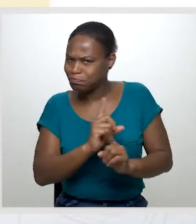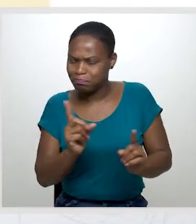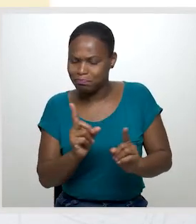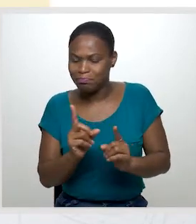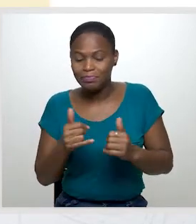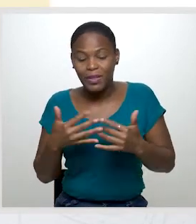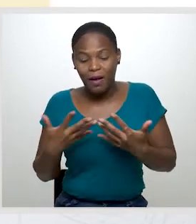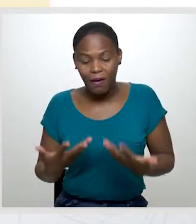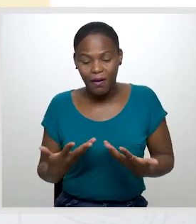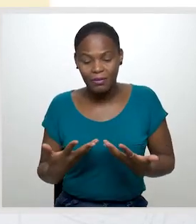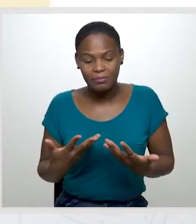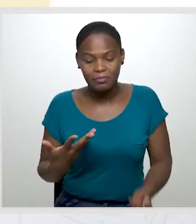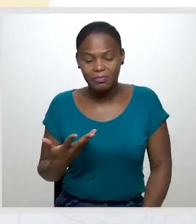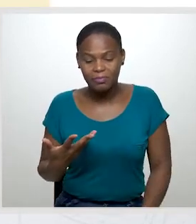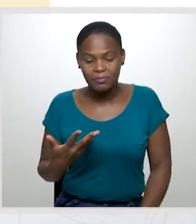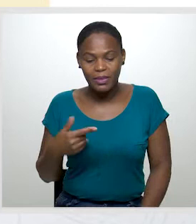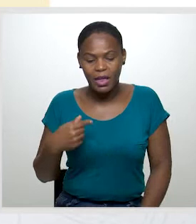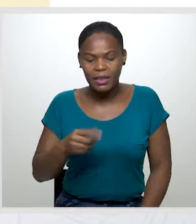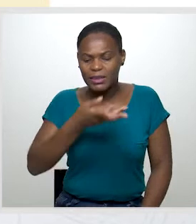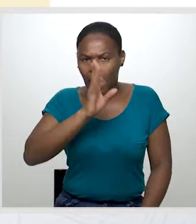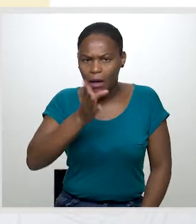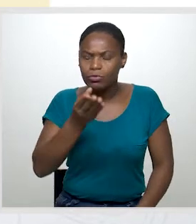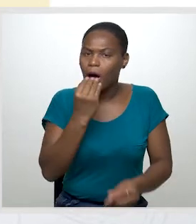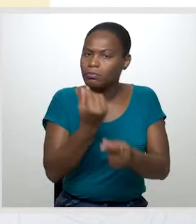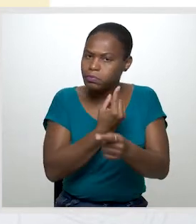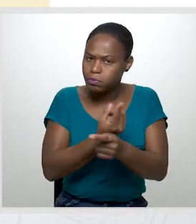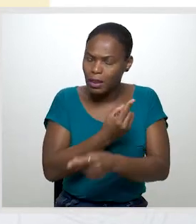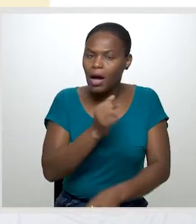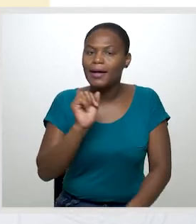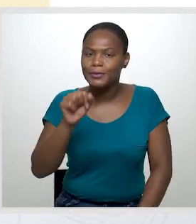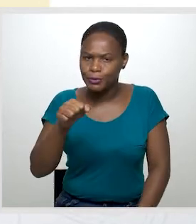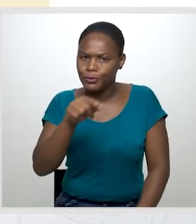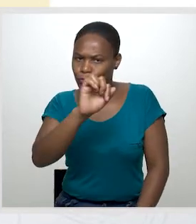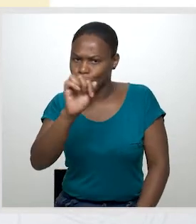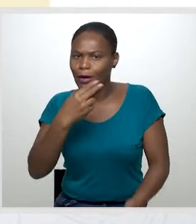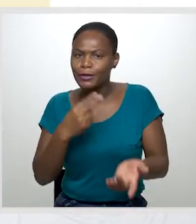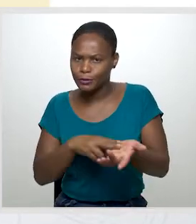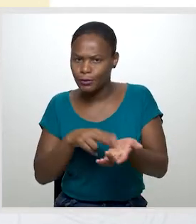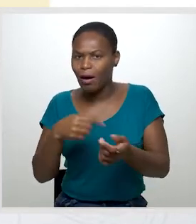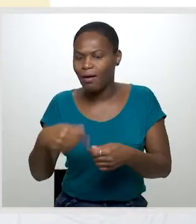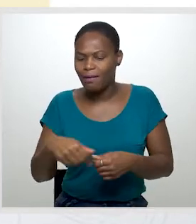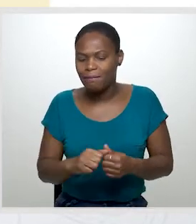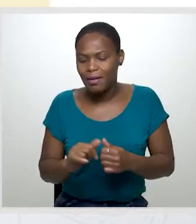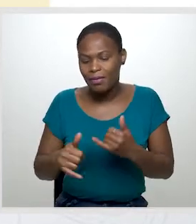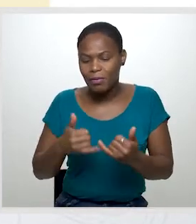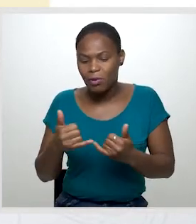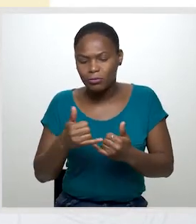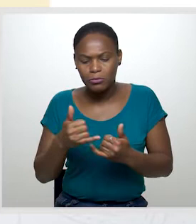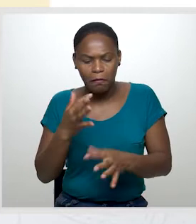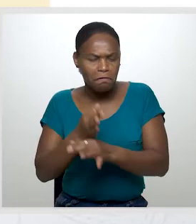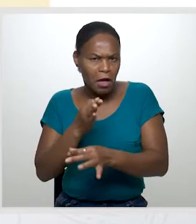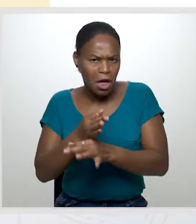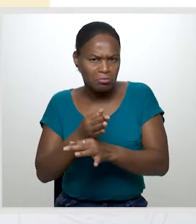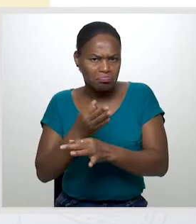Alors, les habitudes alimentaires. Oui, tu as raison. Les fêtes traditionnelles?